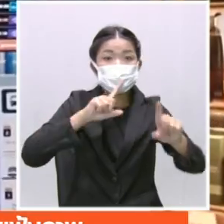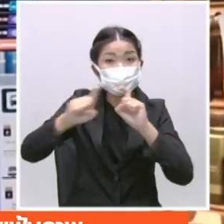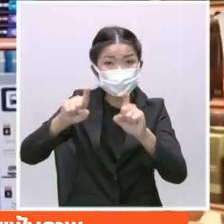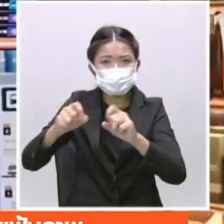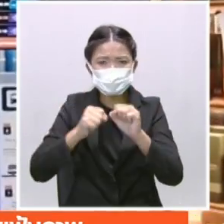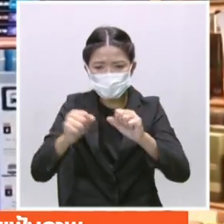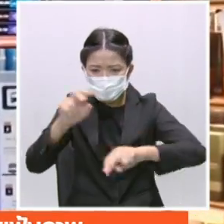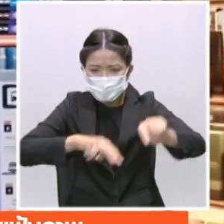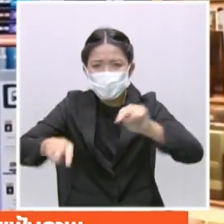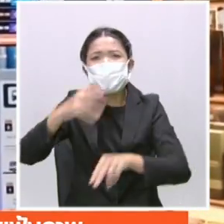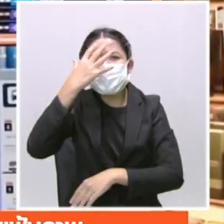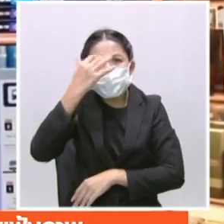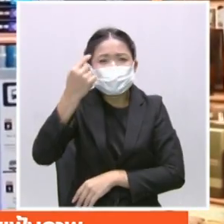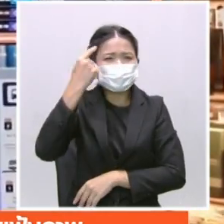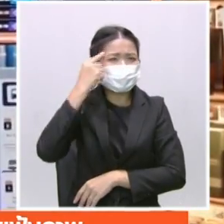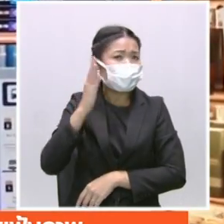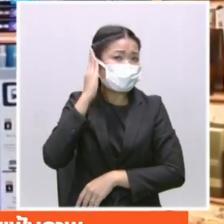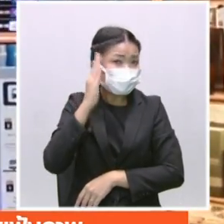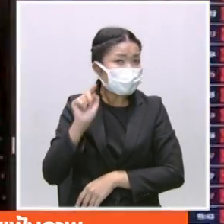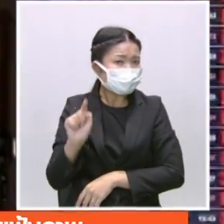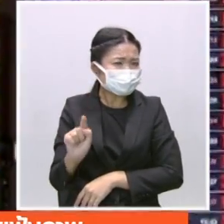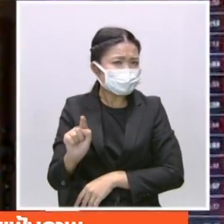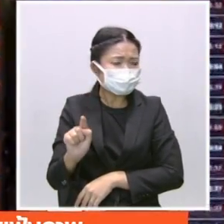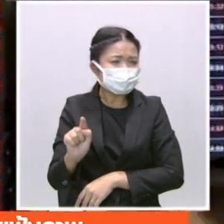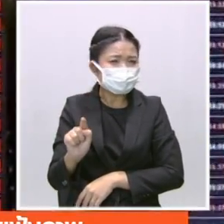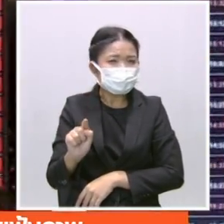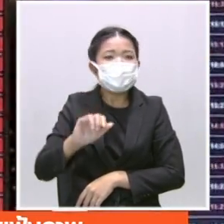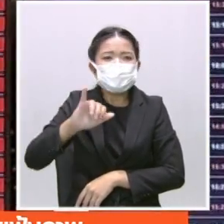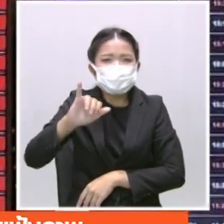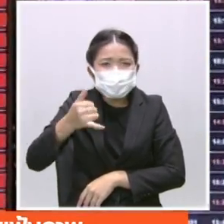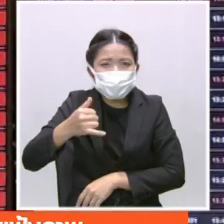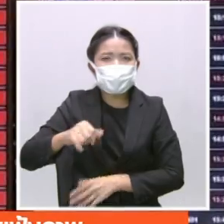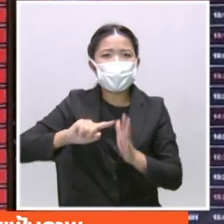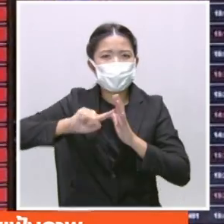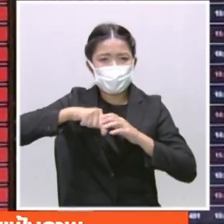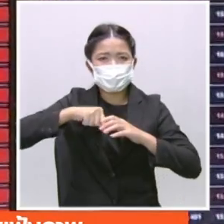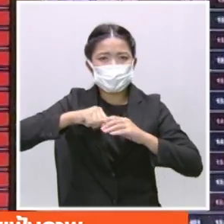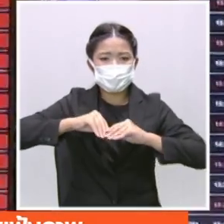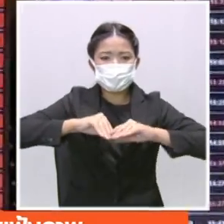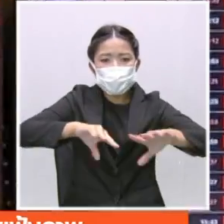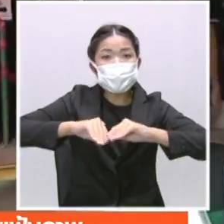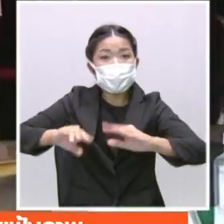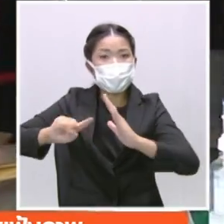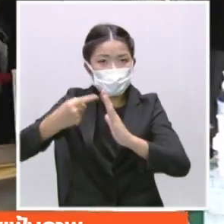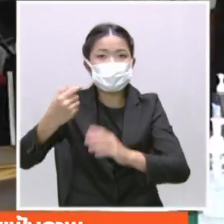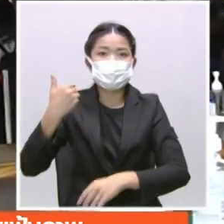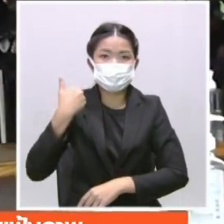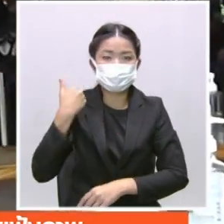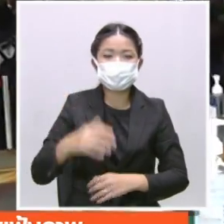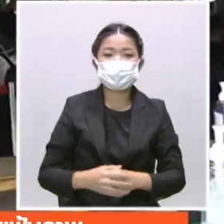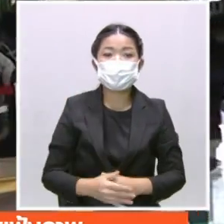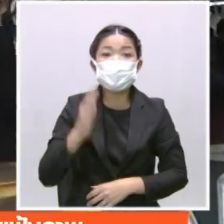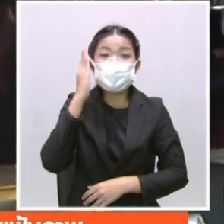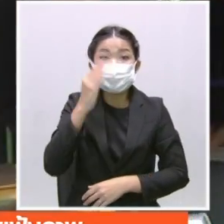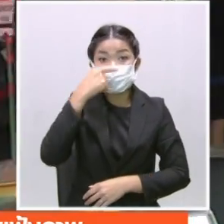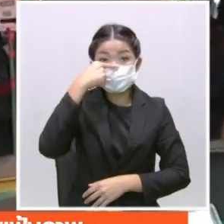ดตามตัวเพราะคาดว่าชายต่างชาติคนดังกล่าวอาจเป็นจุดเริ่มต้นของการแพร่เชื้อสำหรับ